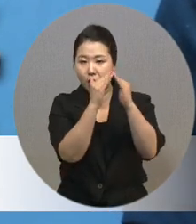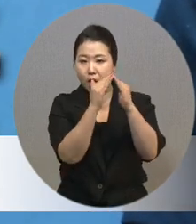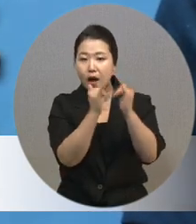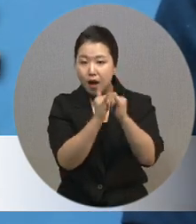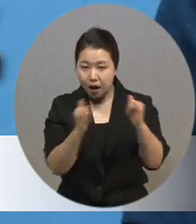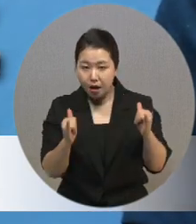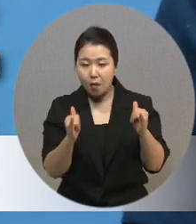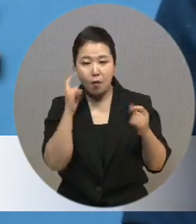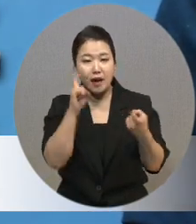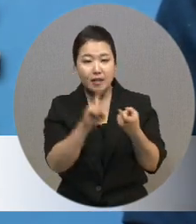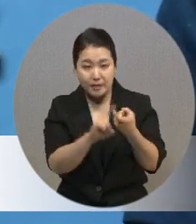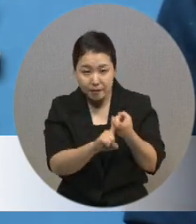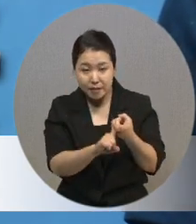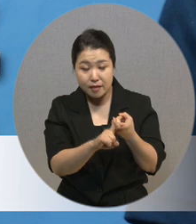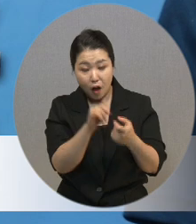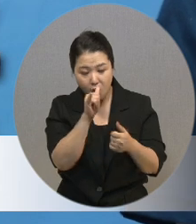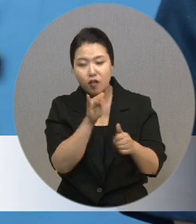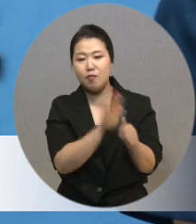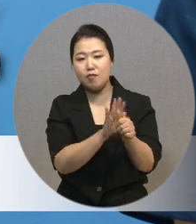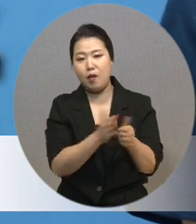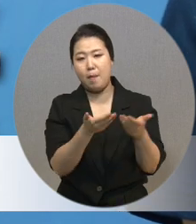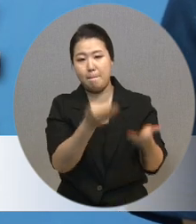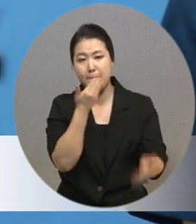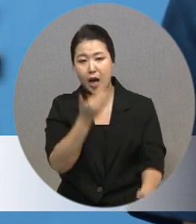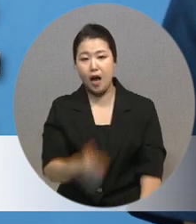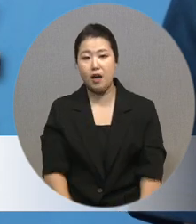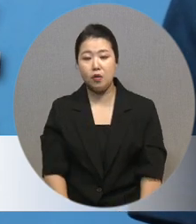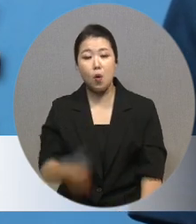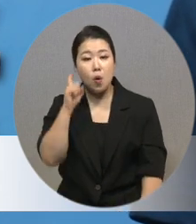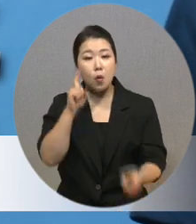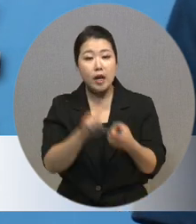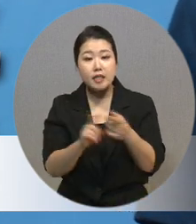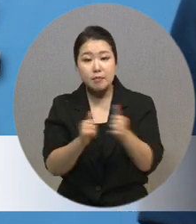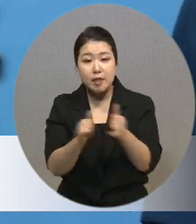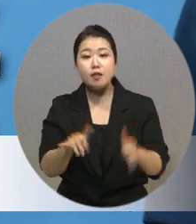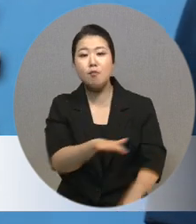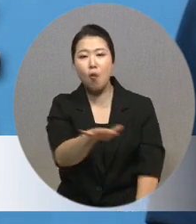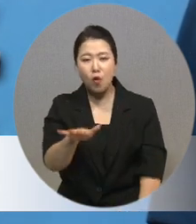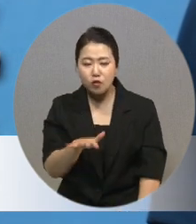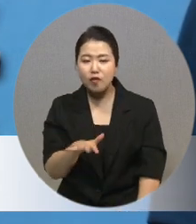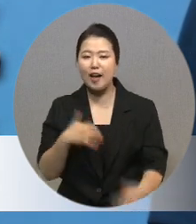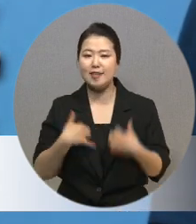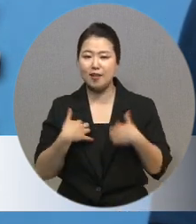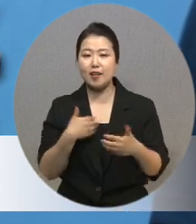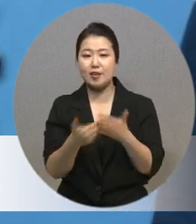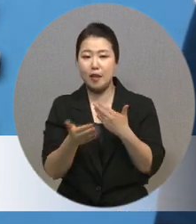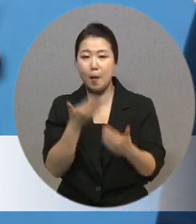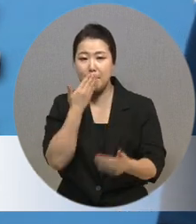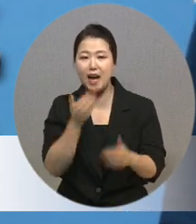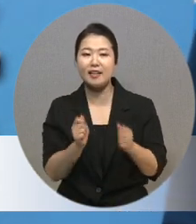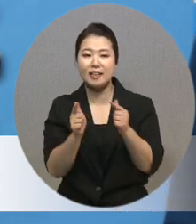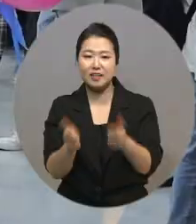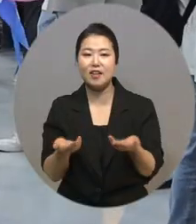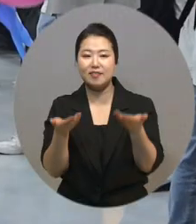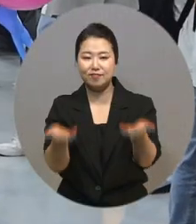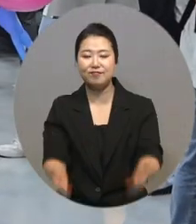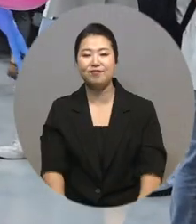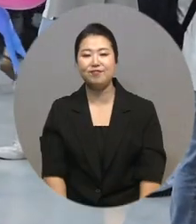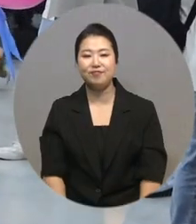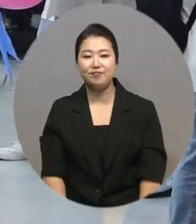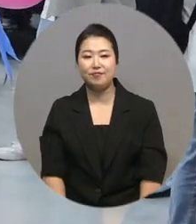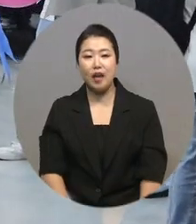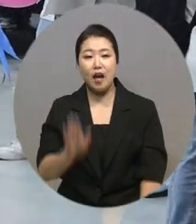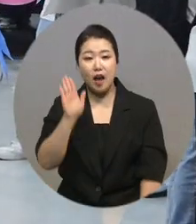취업 지원에 도움을 줄 수 있을 것 같고요 또 더불어서 관심 있는 모두가 즐거운 체험을 가질 수 있는 기회가 되기를 바라겠습니다